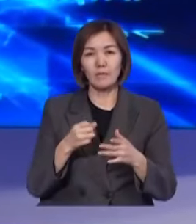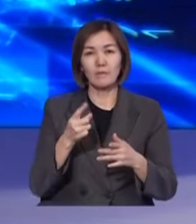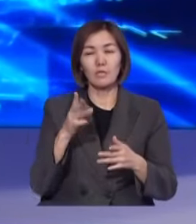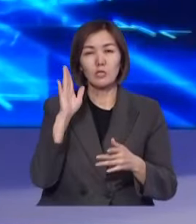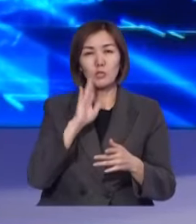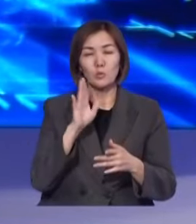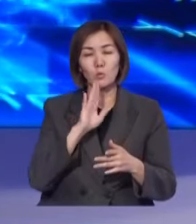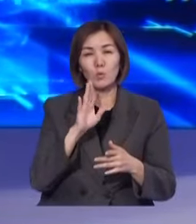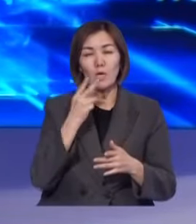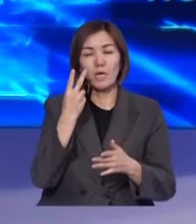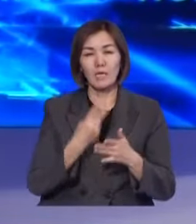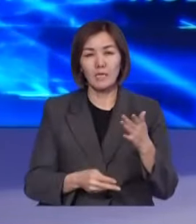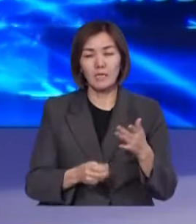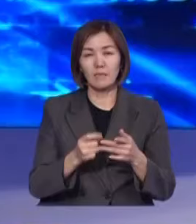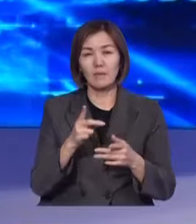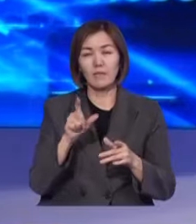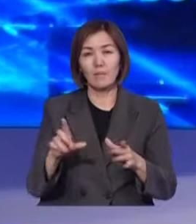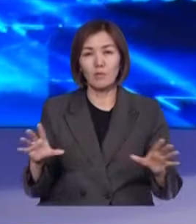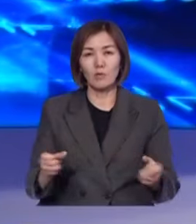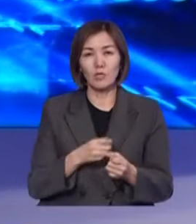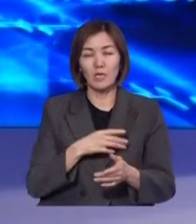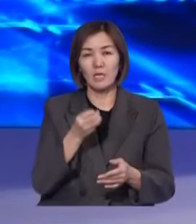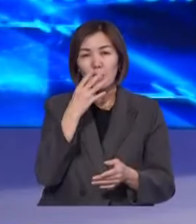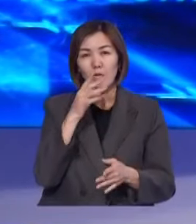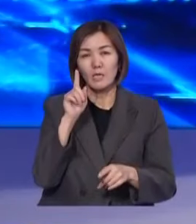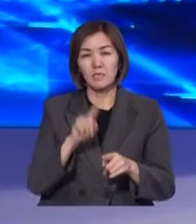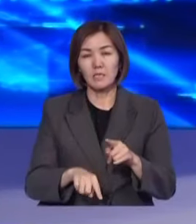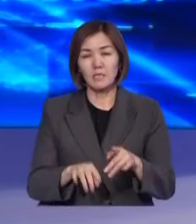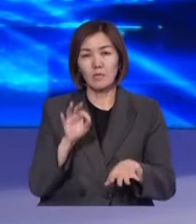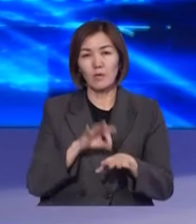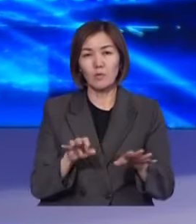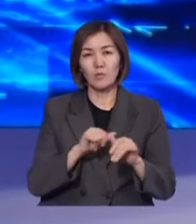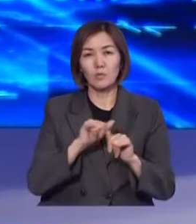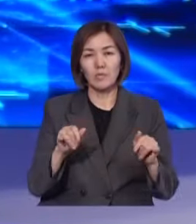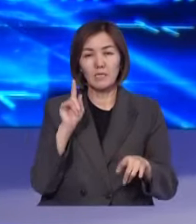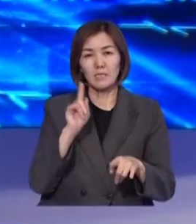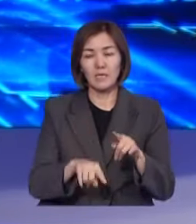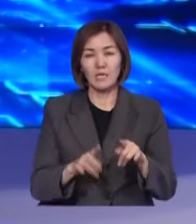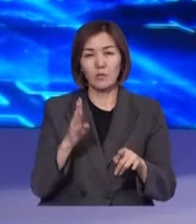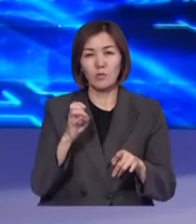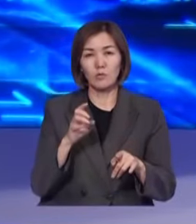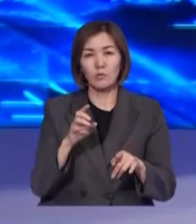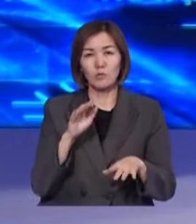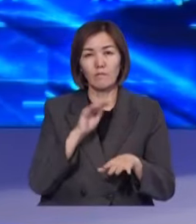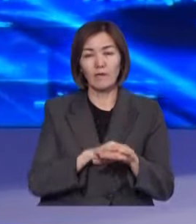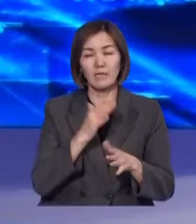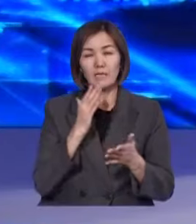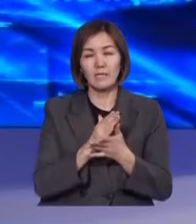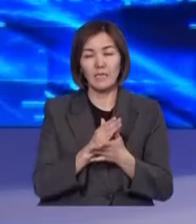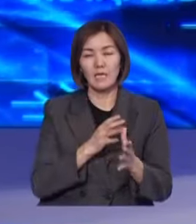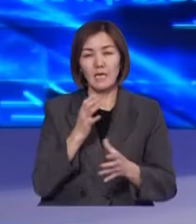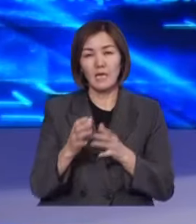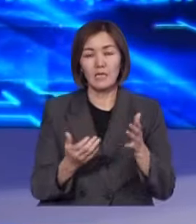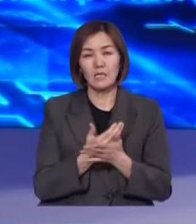құтқарылды. Ал Жапонияда сирек кездесетін инфекция тесті аппарат жыл басынан бері 400-ге жоқ дерек тіркелген. Шет мемлекеттегі